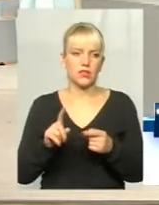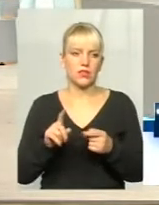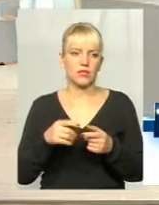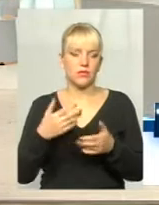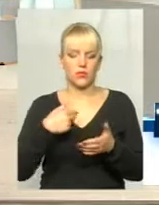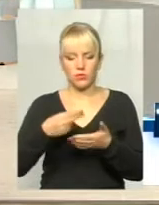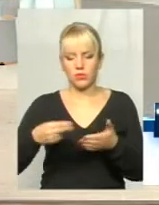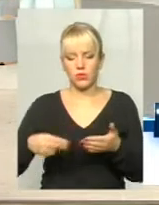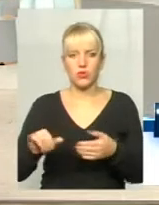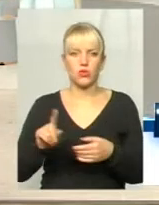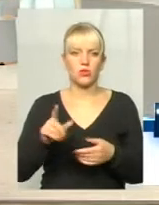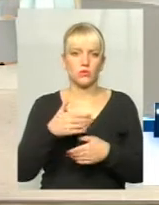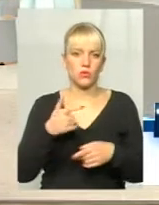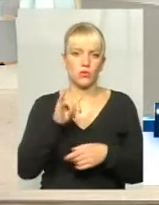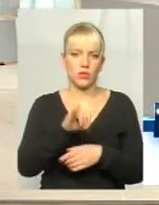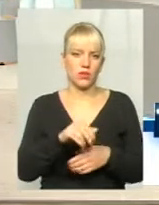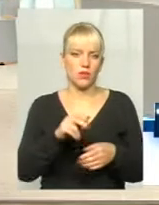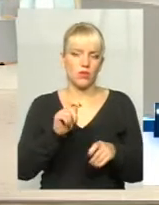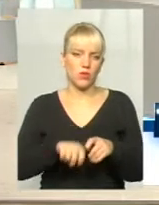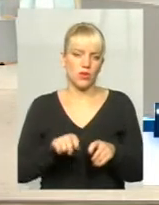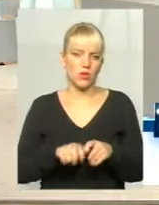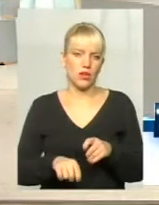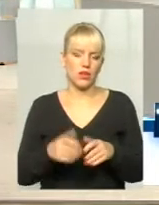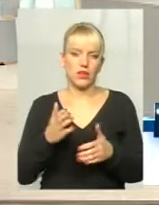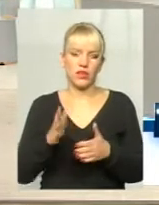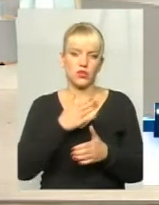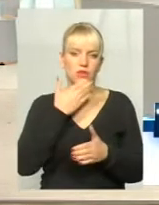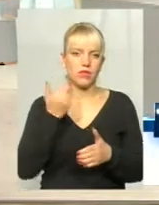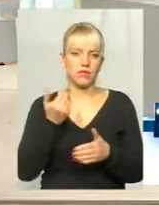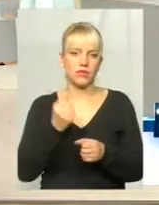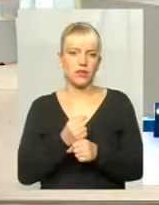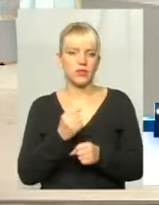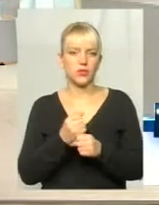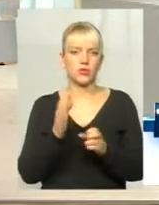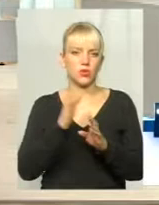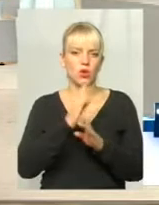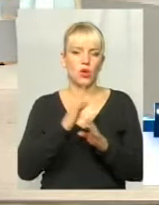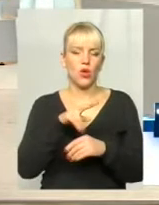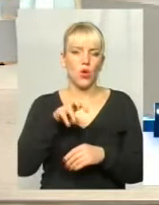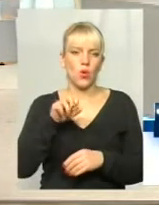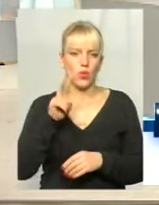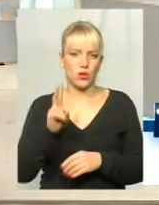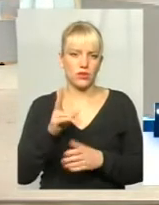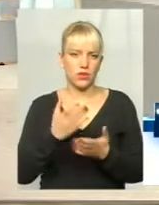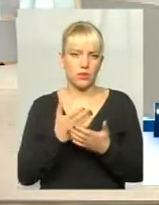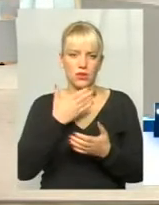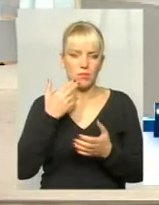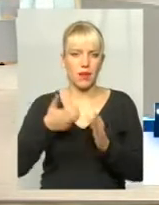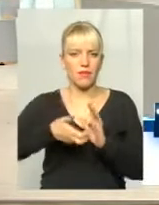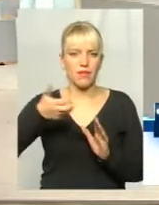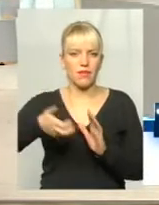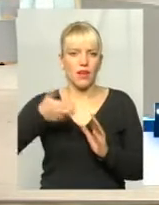перевірятися. І ще, якщо не працює, бо якісь є неполадки, що не працює цей люк, немає тяги, хто їх